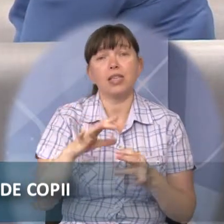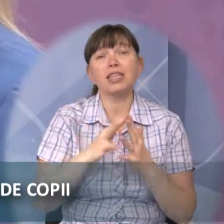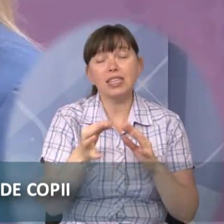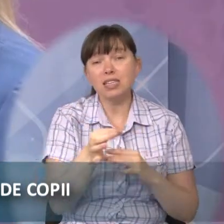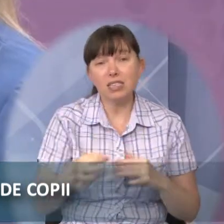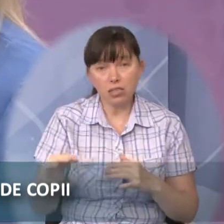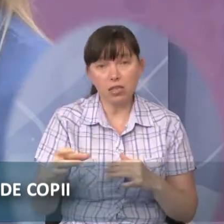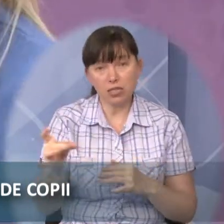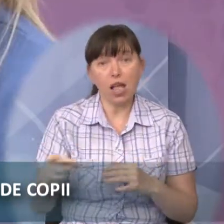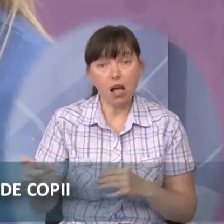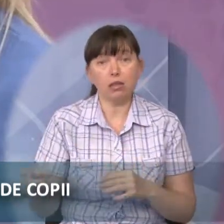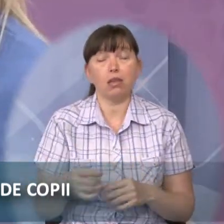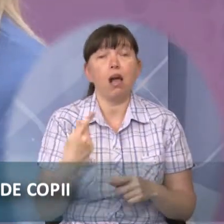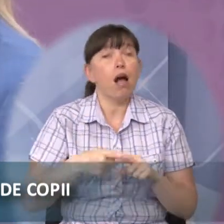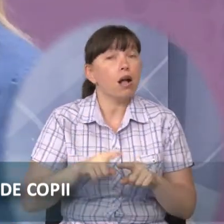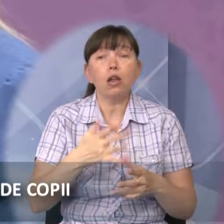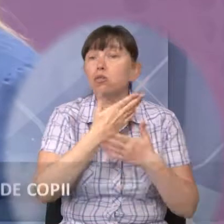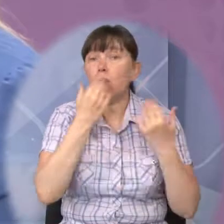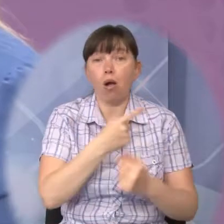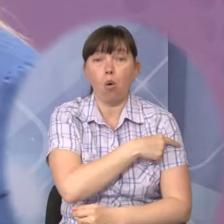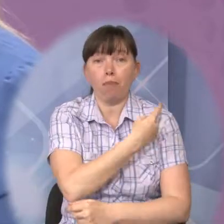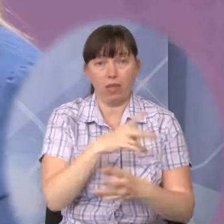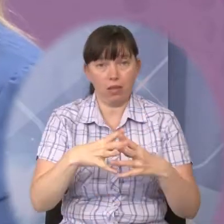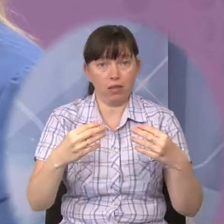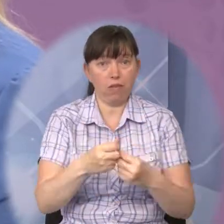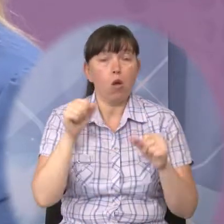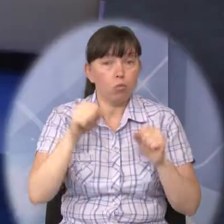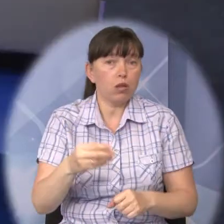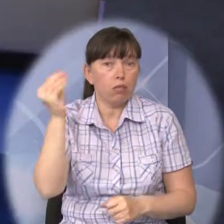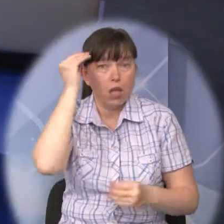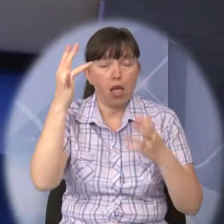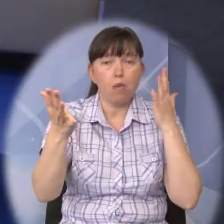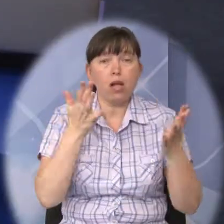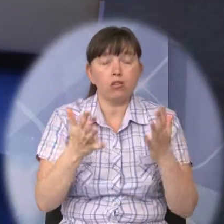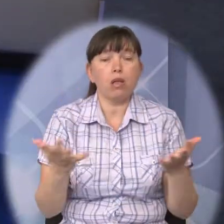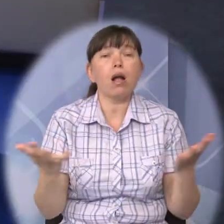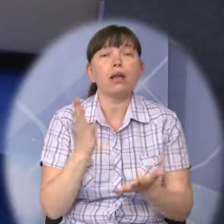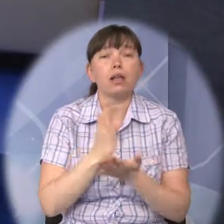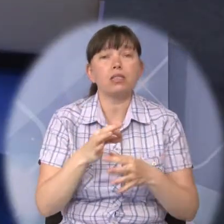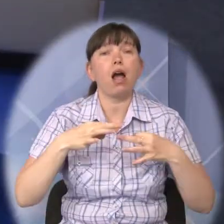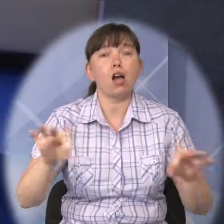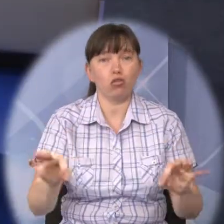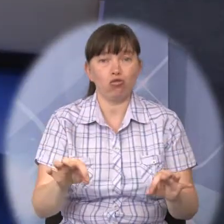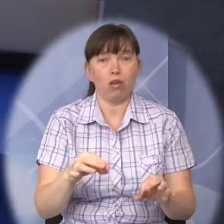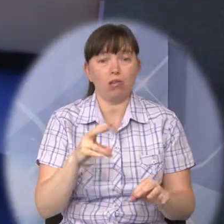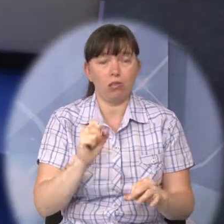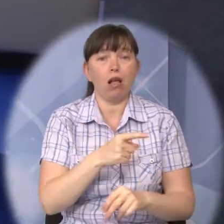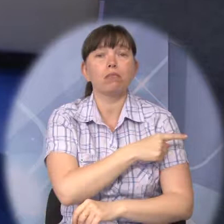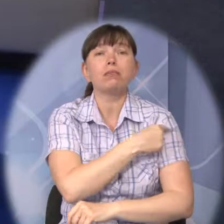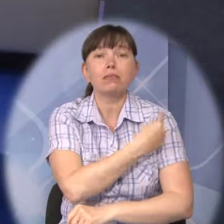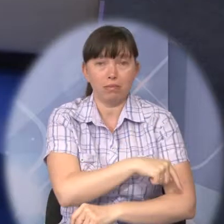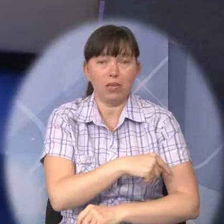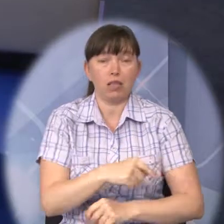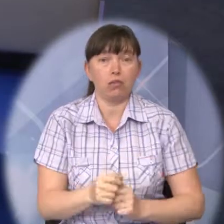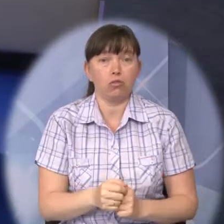peste 150 de sate din Republica Moldova nu au un medic de familie, putem doar să ne imaginăm care este accesul la servicii medicale a bătrânilor care stau